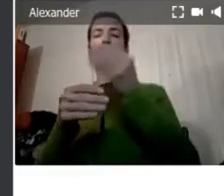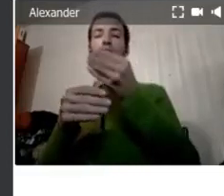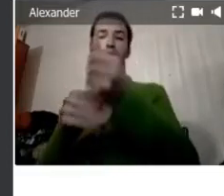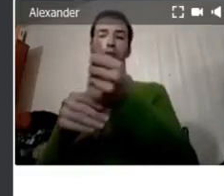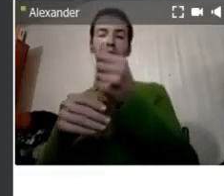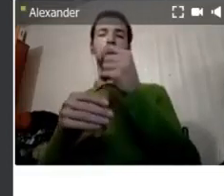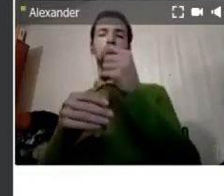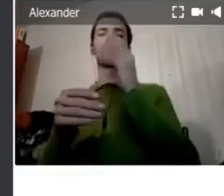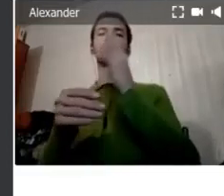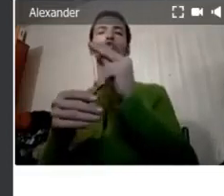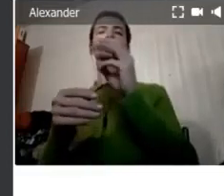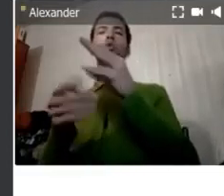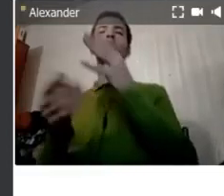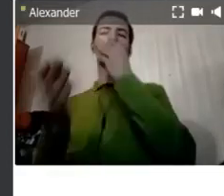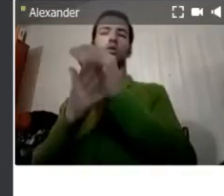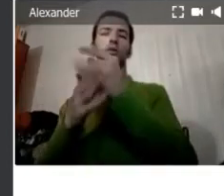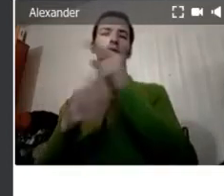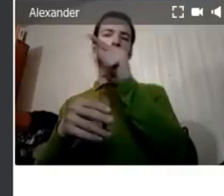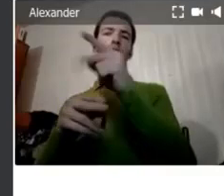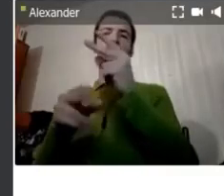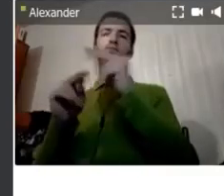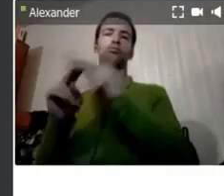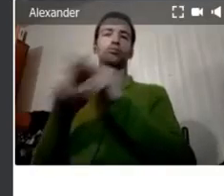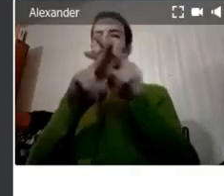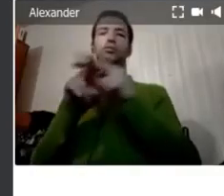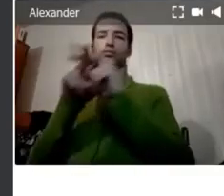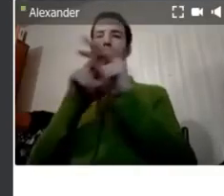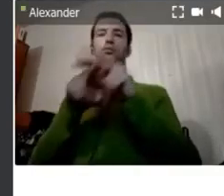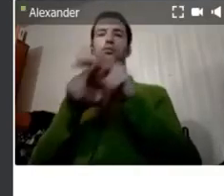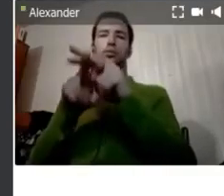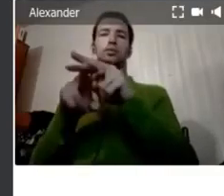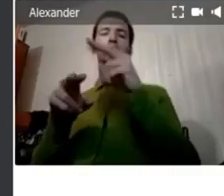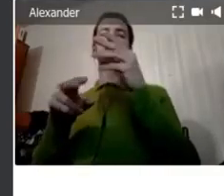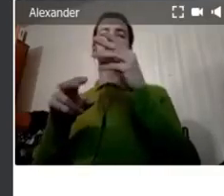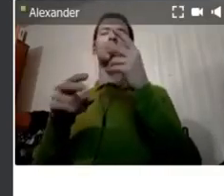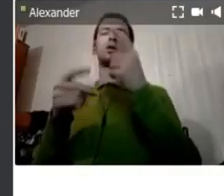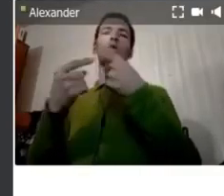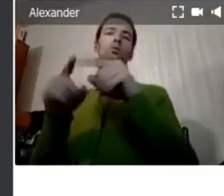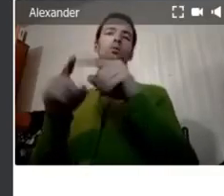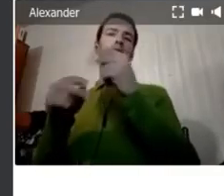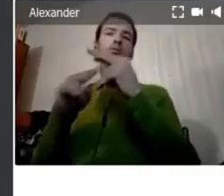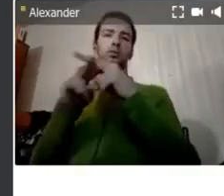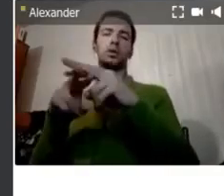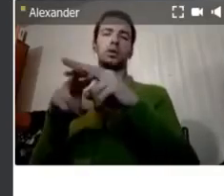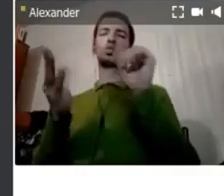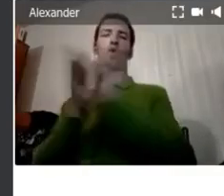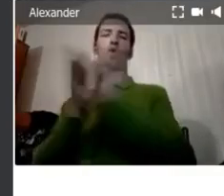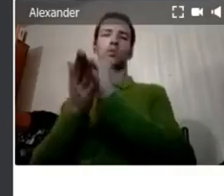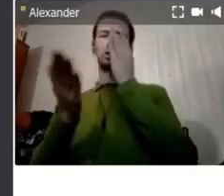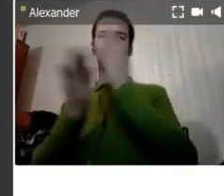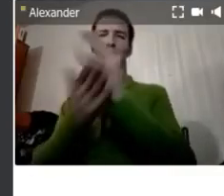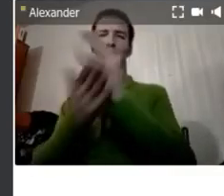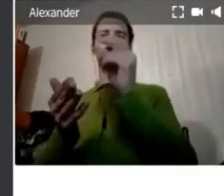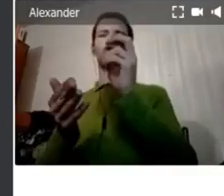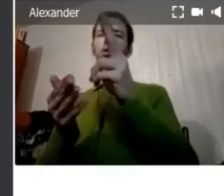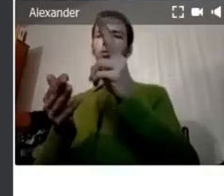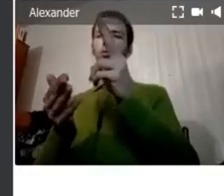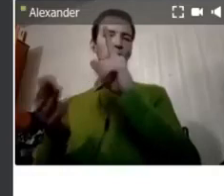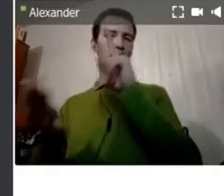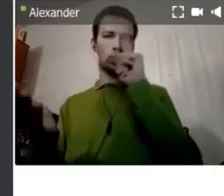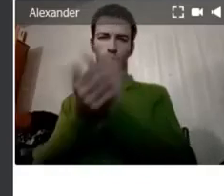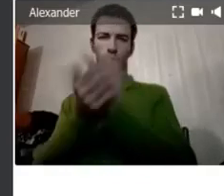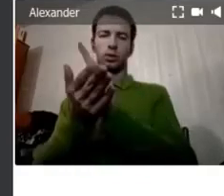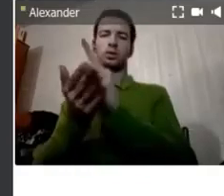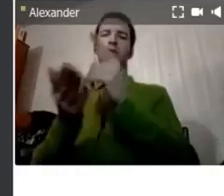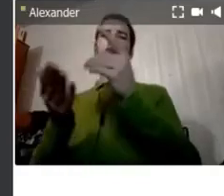украинскую платежную левую системку, да, там не AdvoCash кошелек, там, да, а реально через банк у вас все чеки, документы,